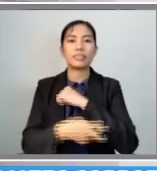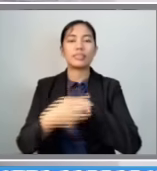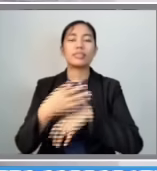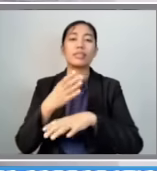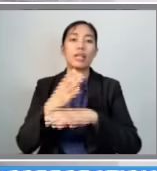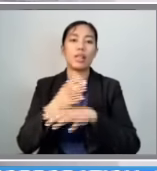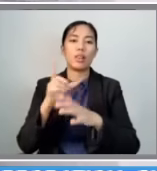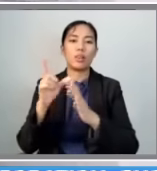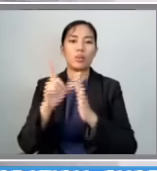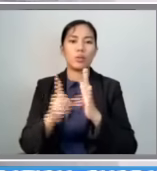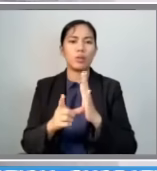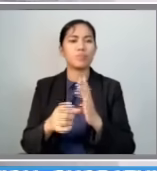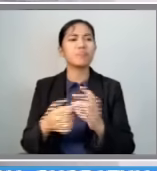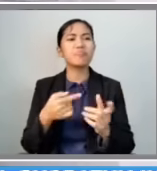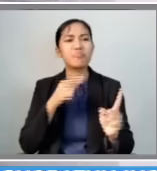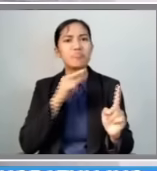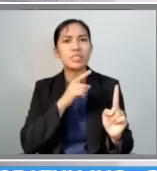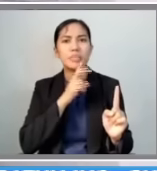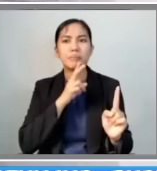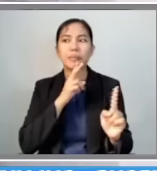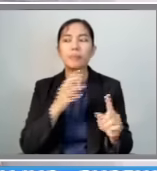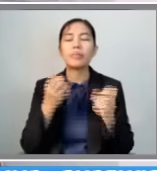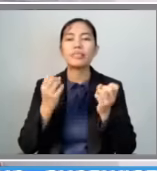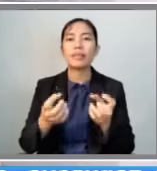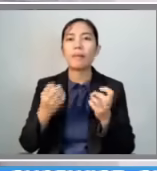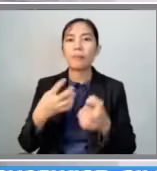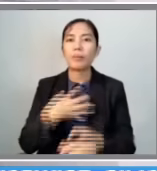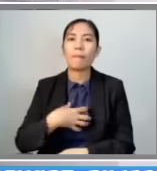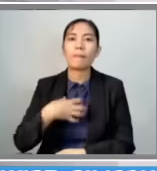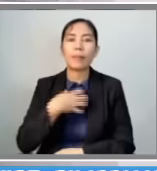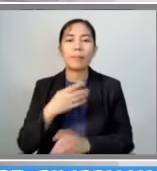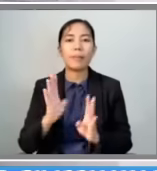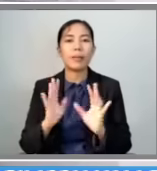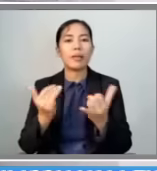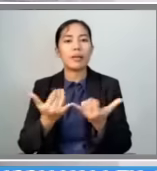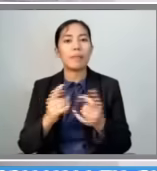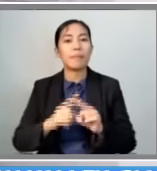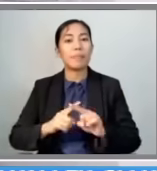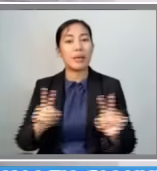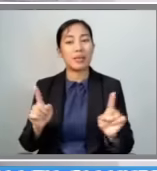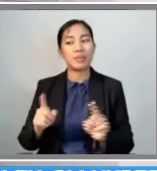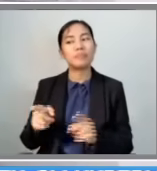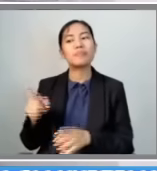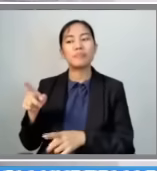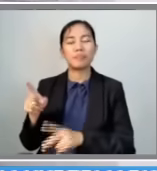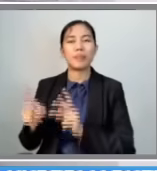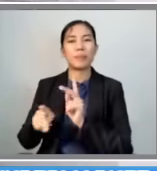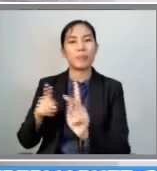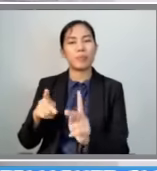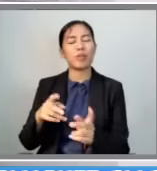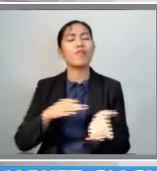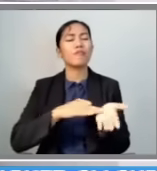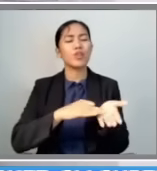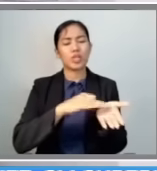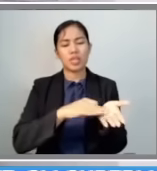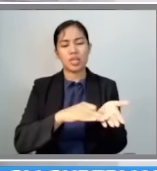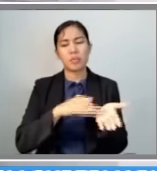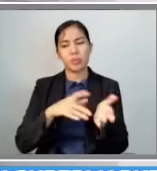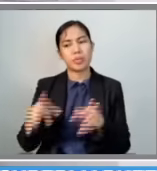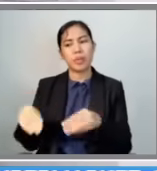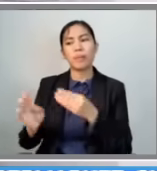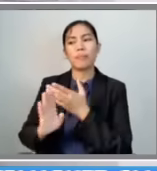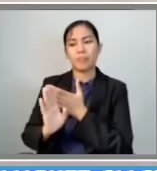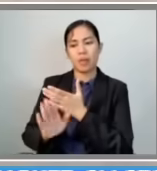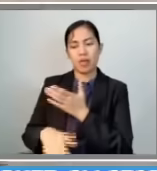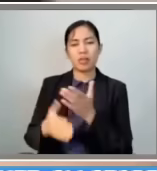sa barangay. Kaya lang pinapatawad ng mga biktima kasi sinasaulit naman yung mga gamit na mga nawala